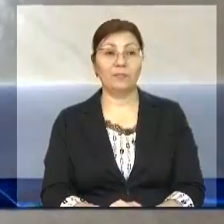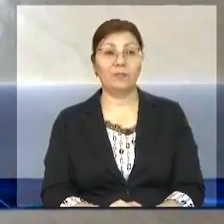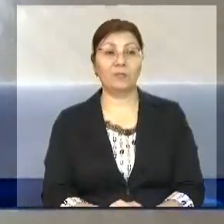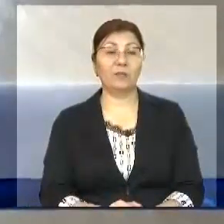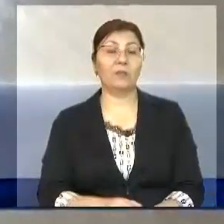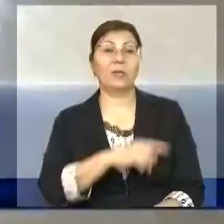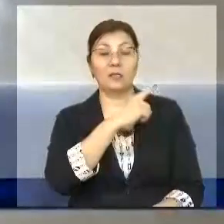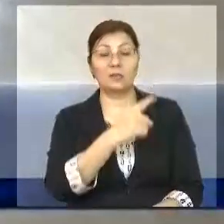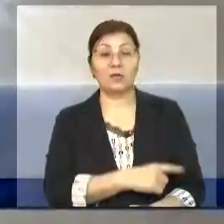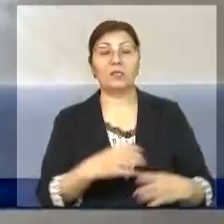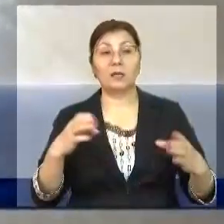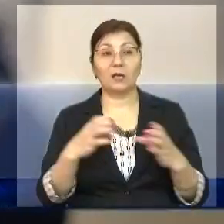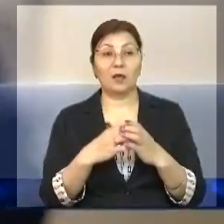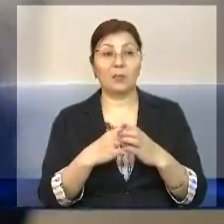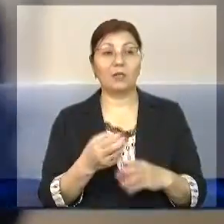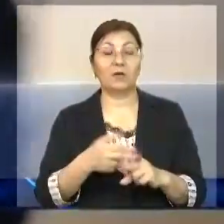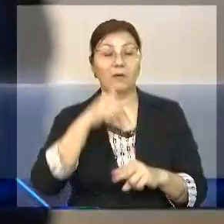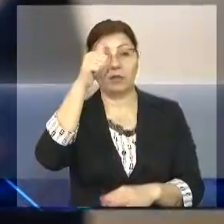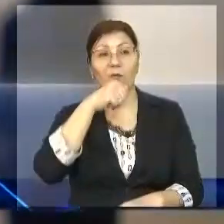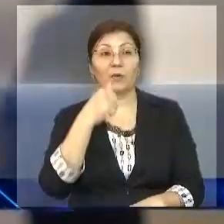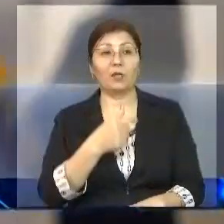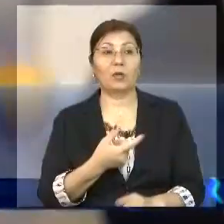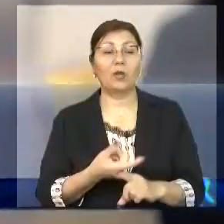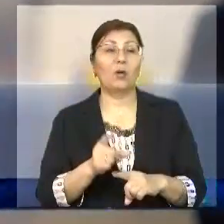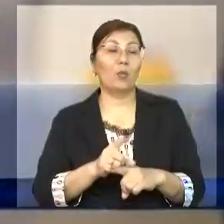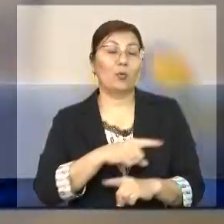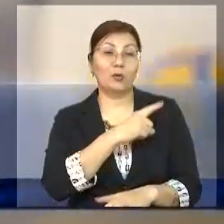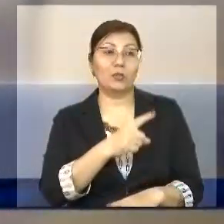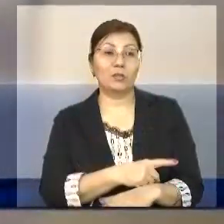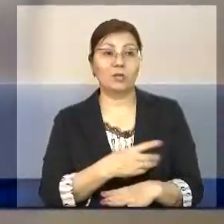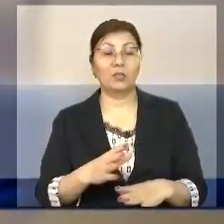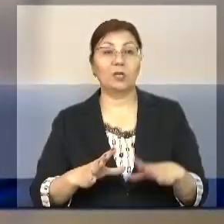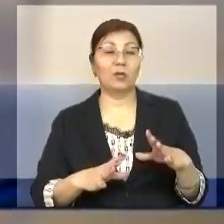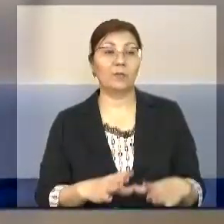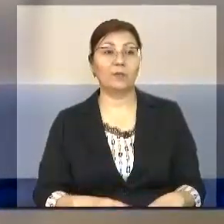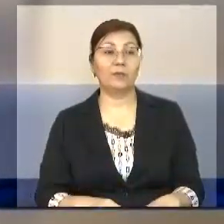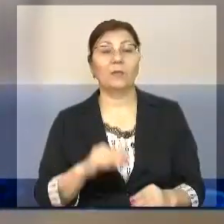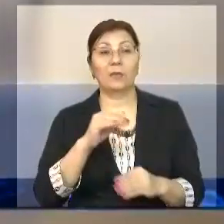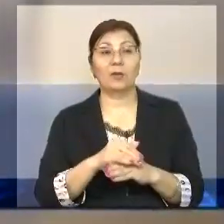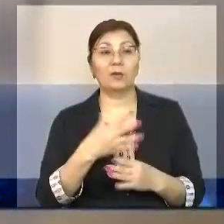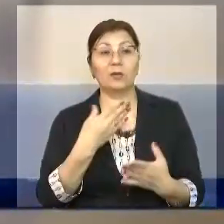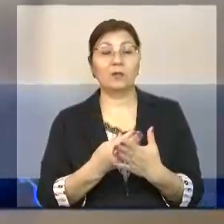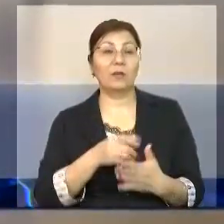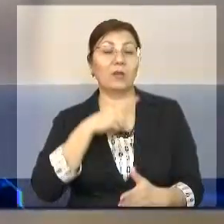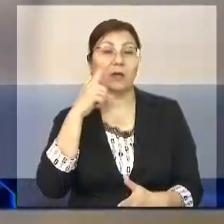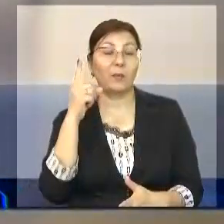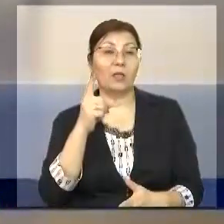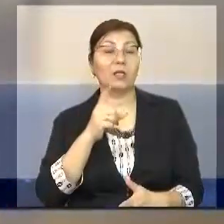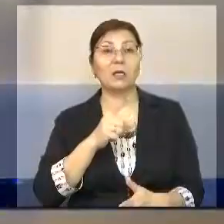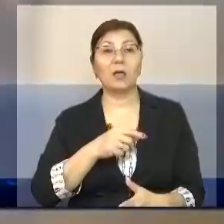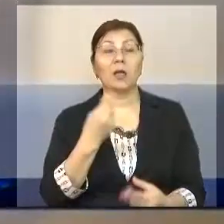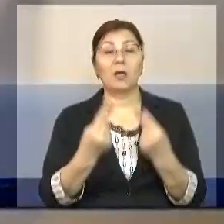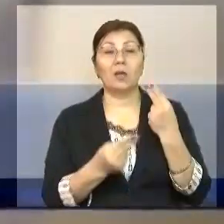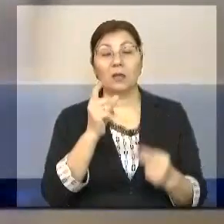нет в этом году команда очень обновилась усилилась плюс свои молодые игроки очень сильные